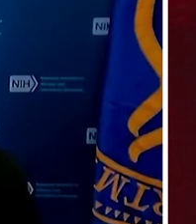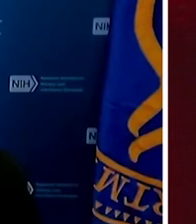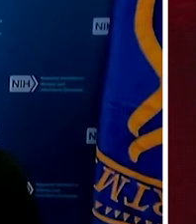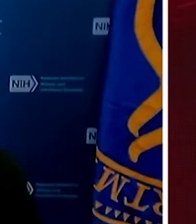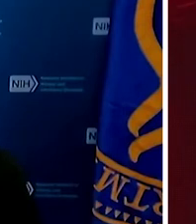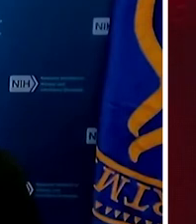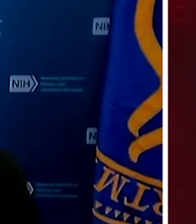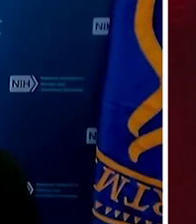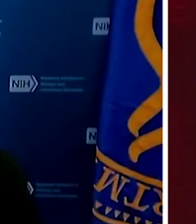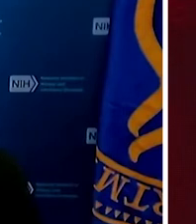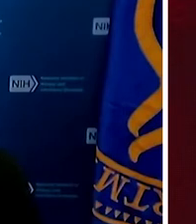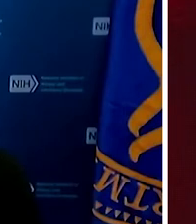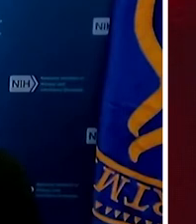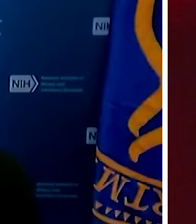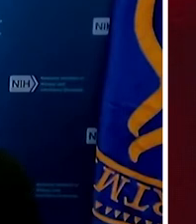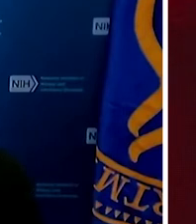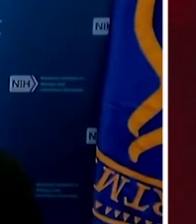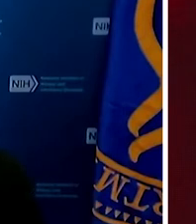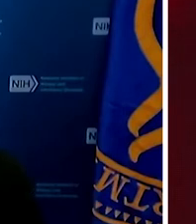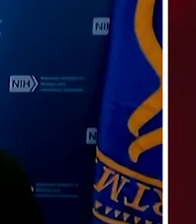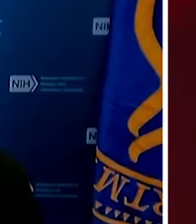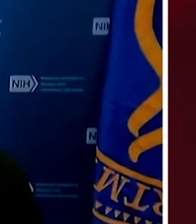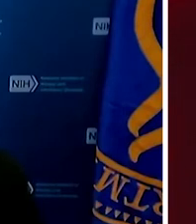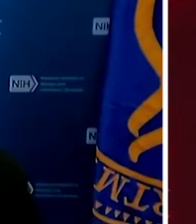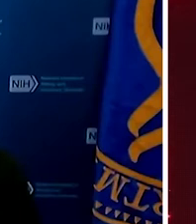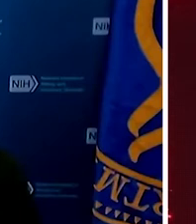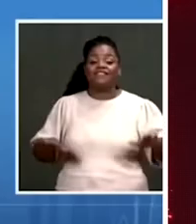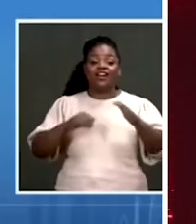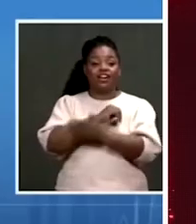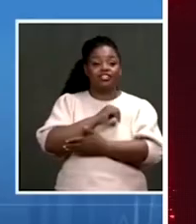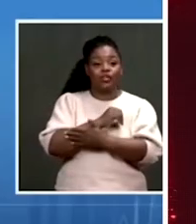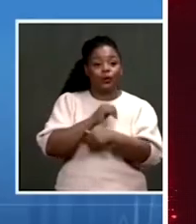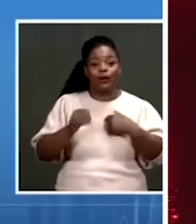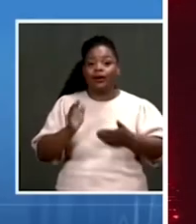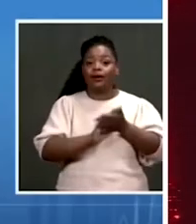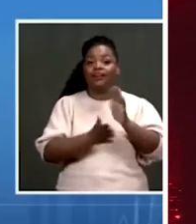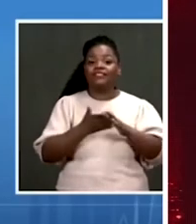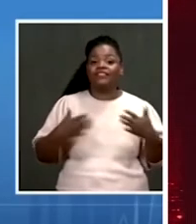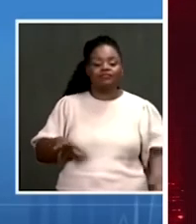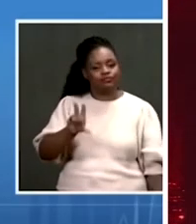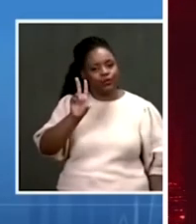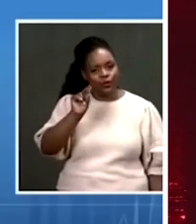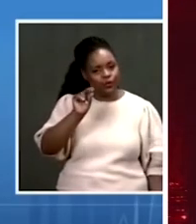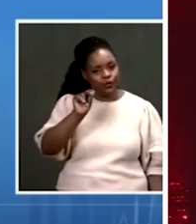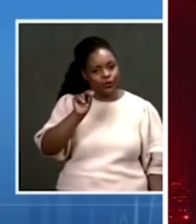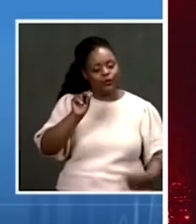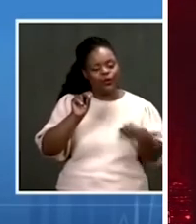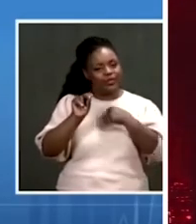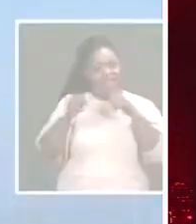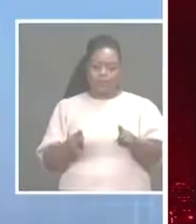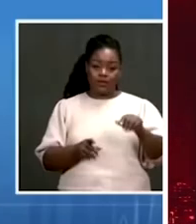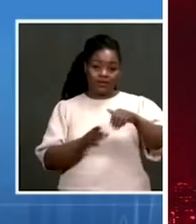işte bugün Amerika ulusal alerji ve ulaşacağız soğuklar Enstitüsü başkanı Dr Antony facia coronavirüs